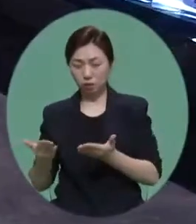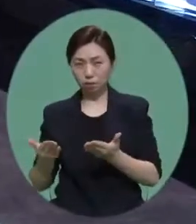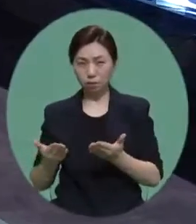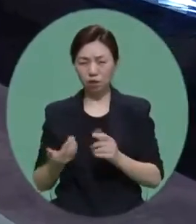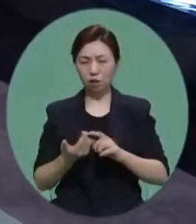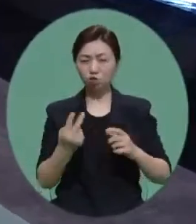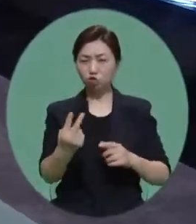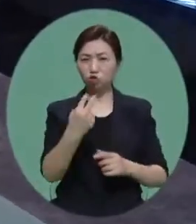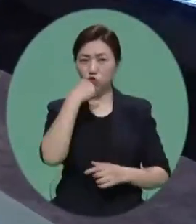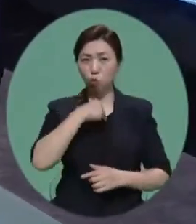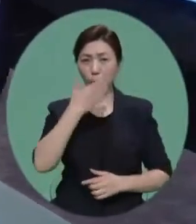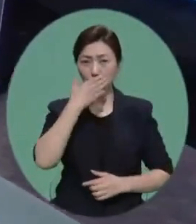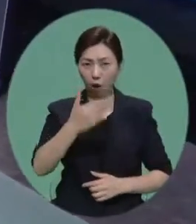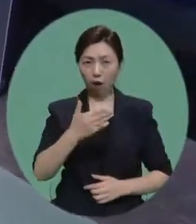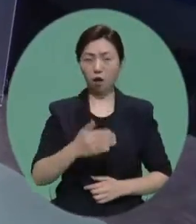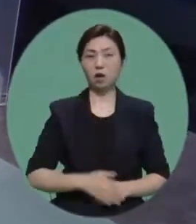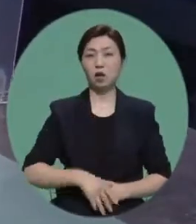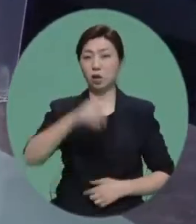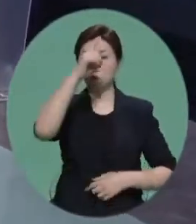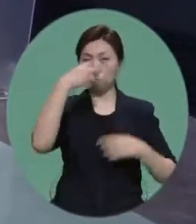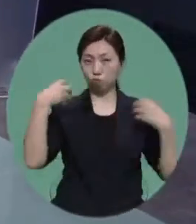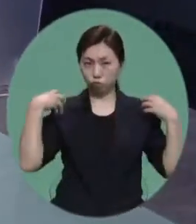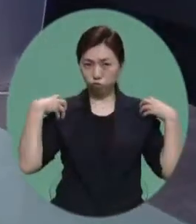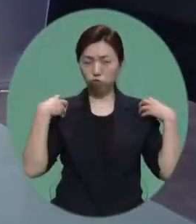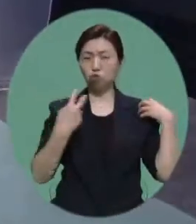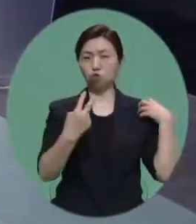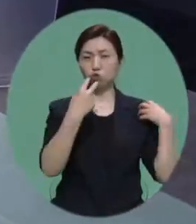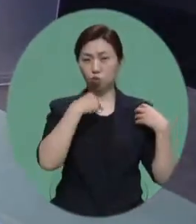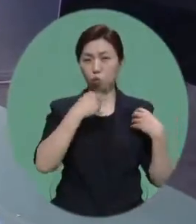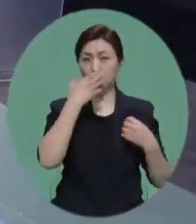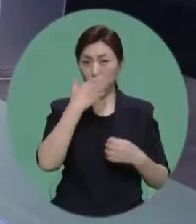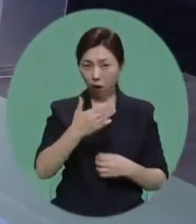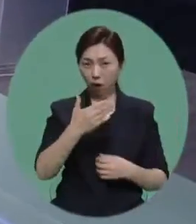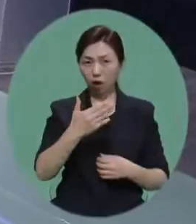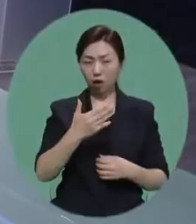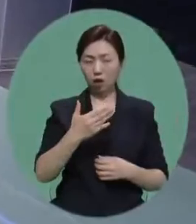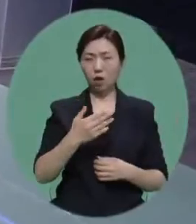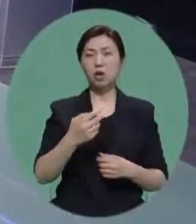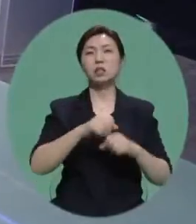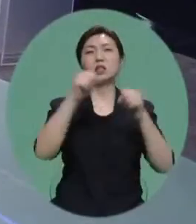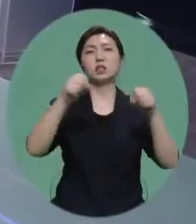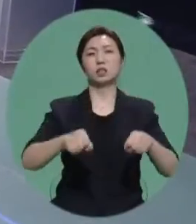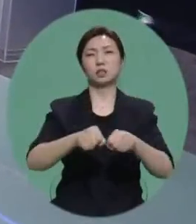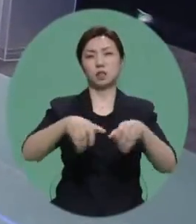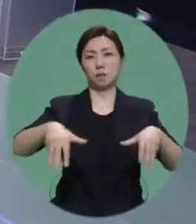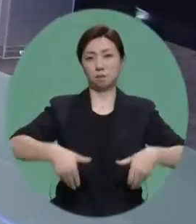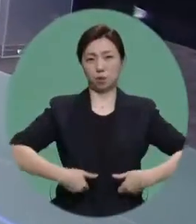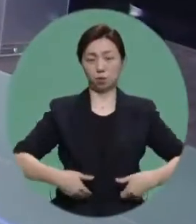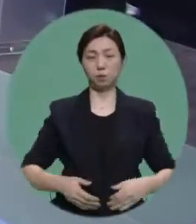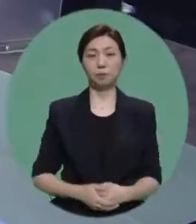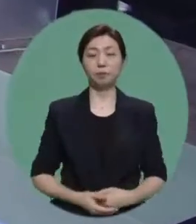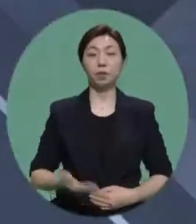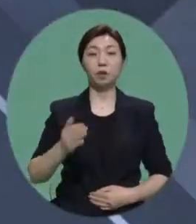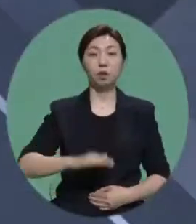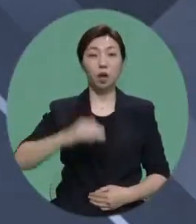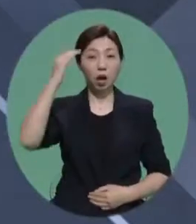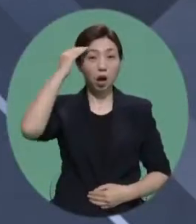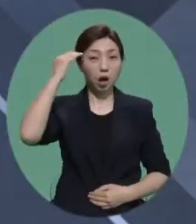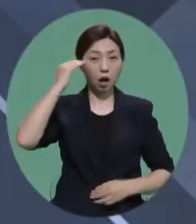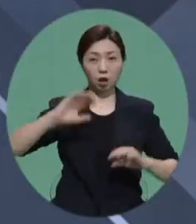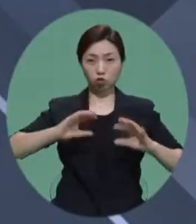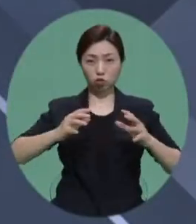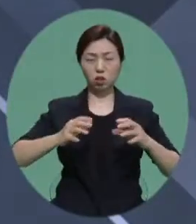확실하게 이렇게 실현해야 됩니다 그런데 저는 지금 우리나라가 0.8